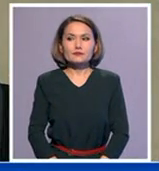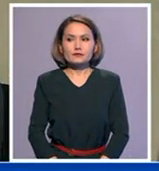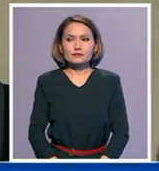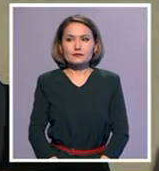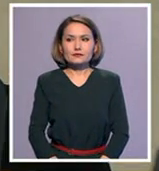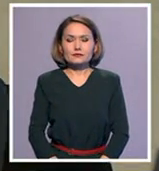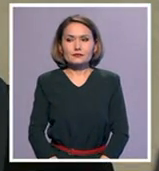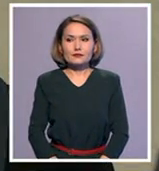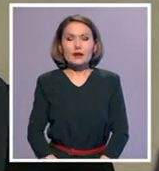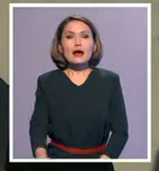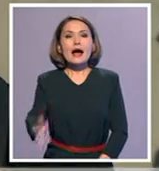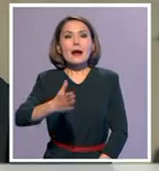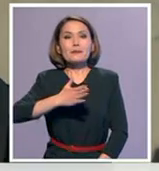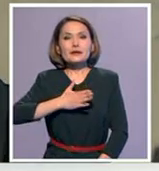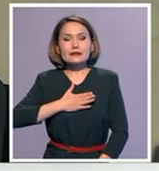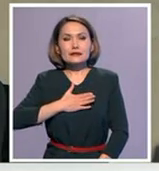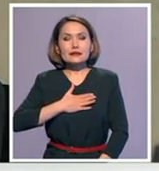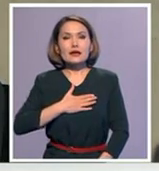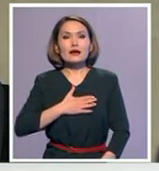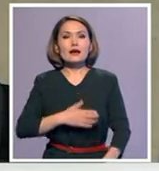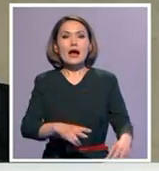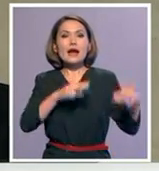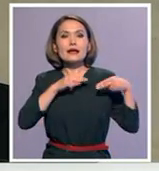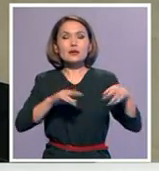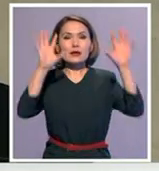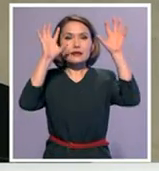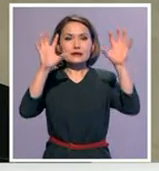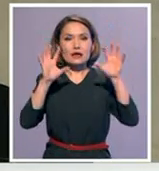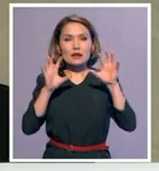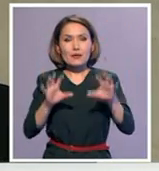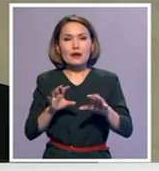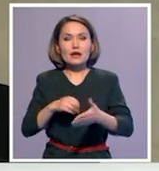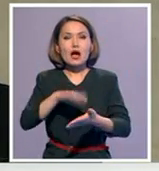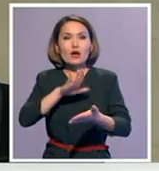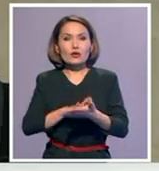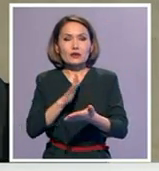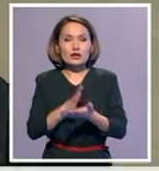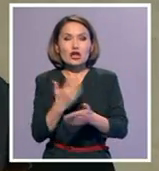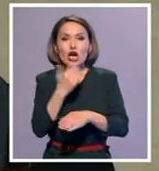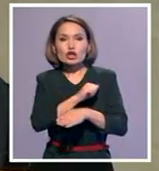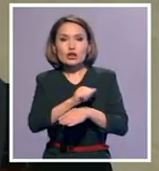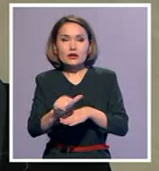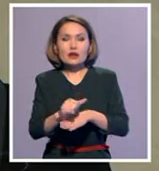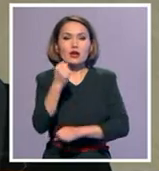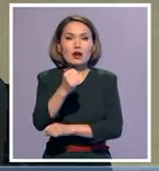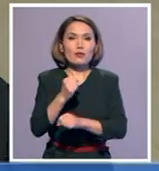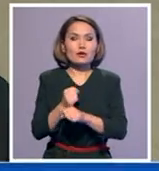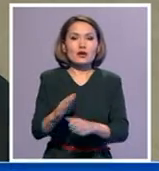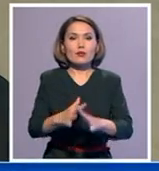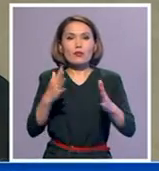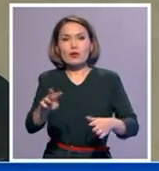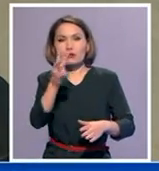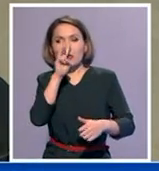Еңбек заңнамасында көрсетілген, егер де бірдей еңбек болатын болса, ондаған бірдей еңбек ақы төленуі керек деп. Енді қазіргі қылмыстық кодекс